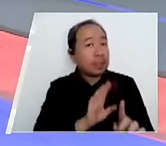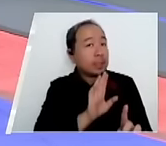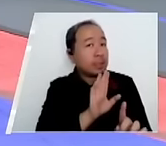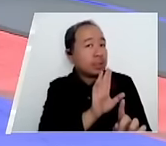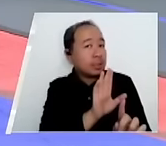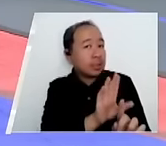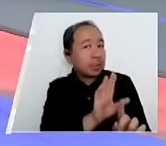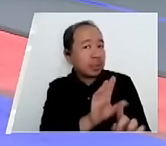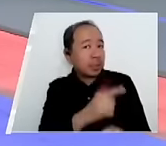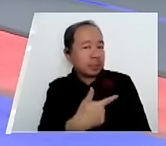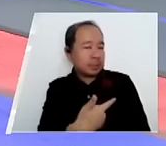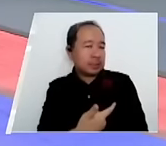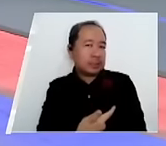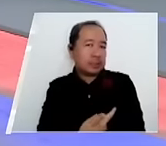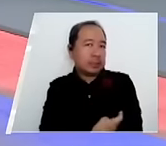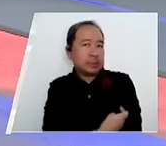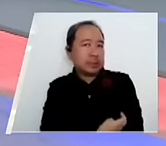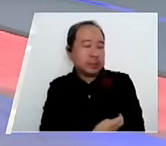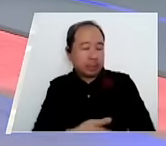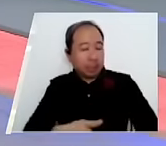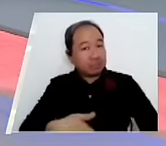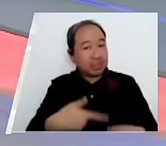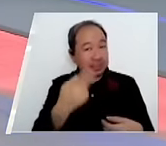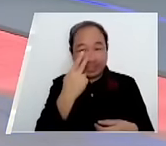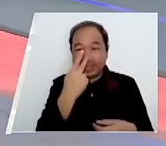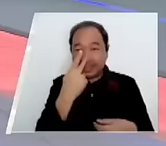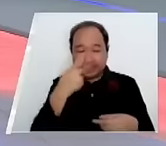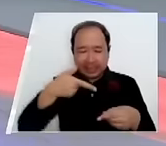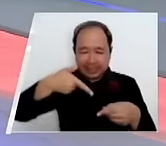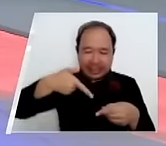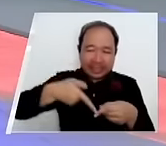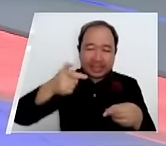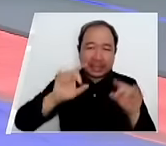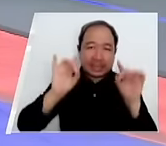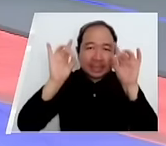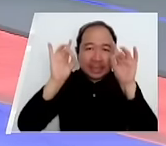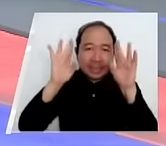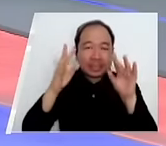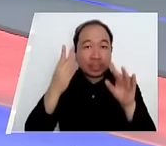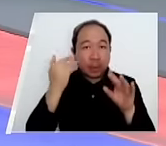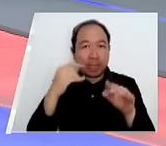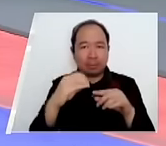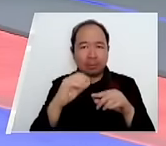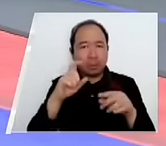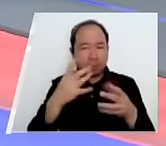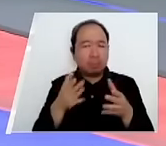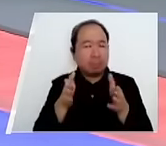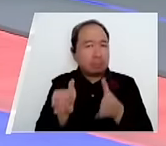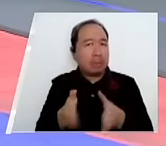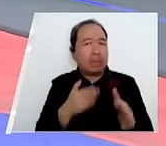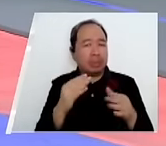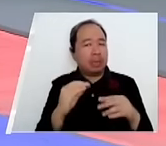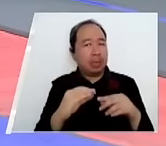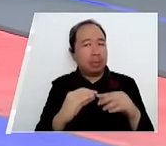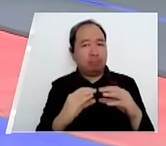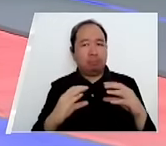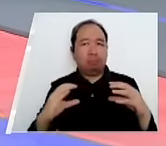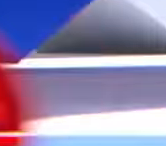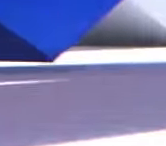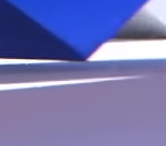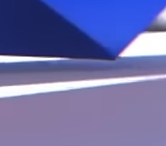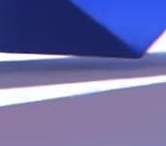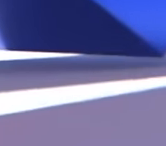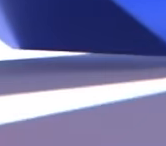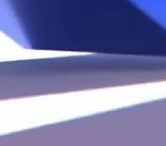niya sa kanyang pagkalalaki para sana ito'y palakihin. Bagay na kanya ngayong